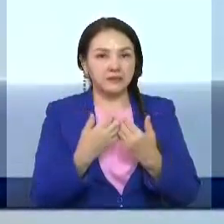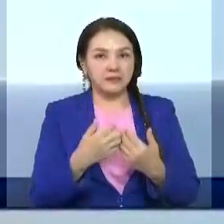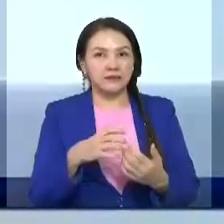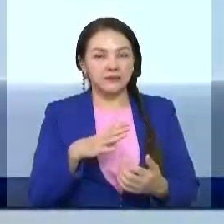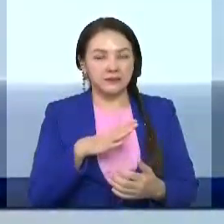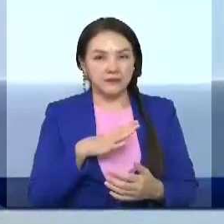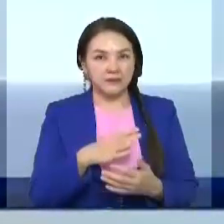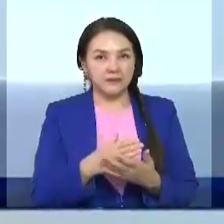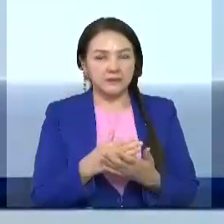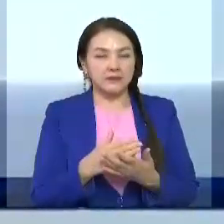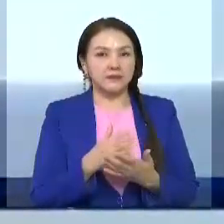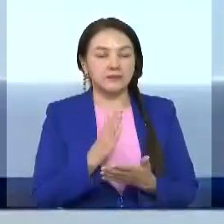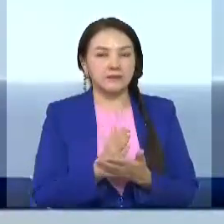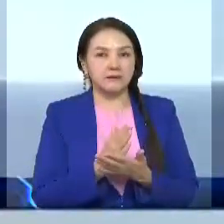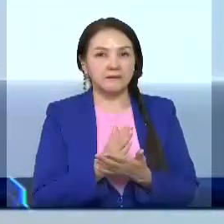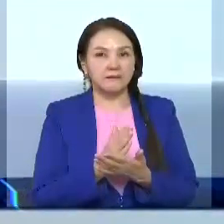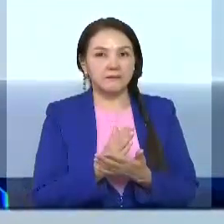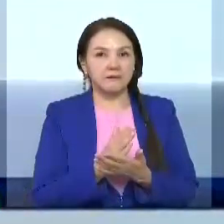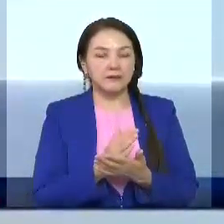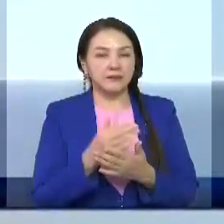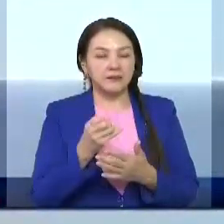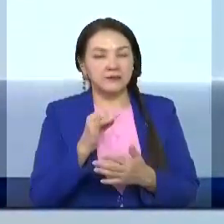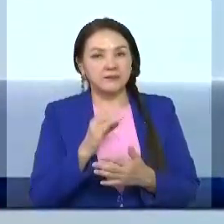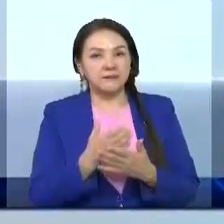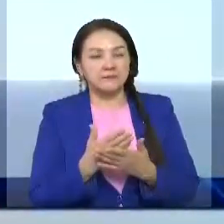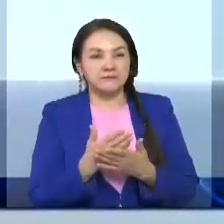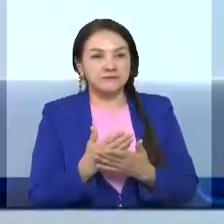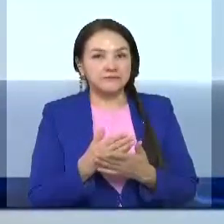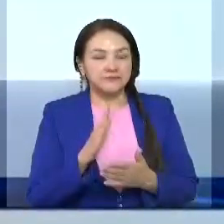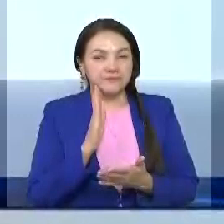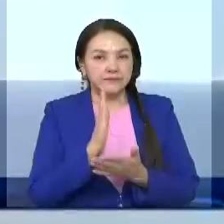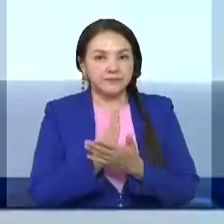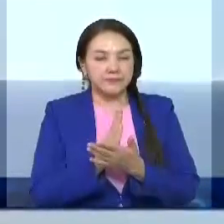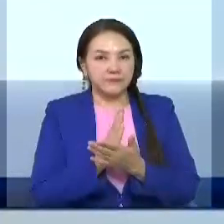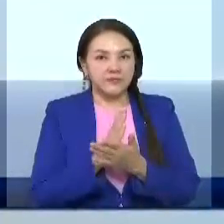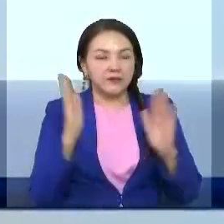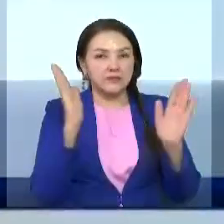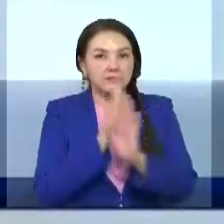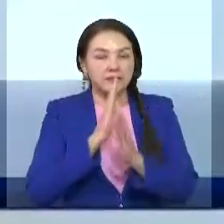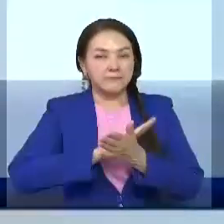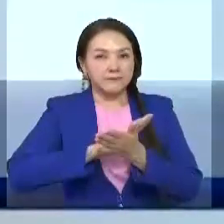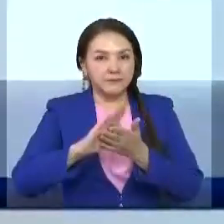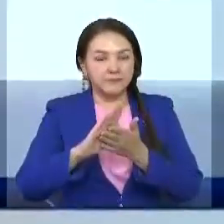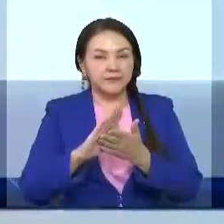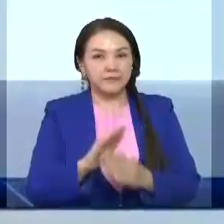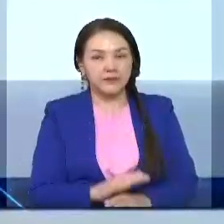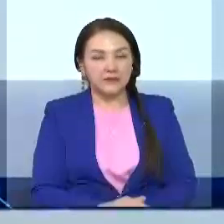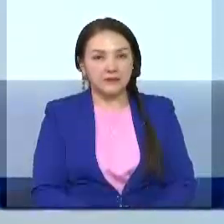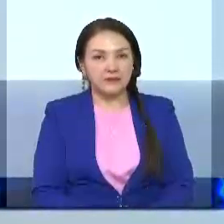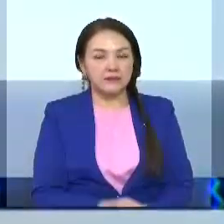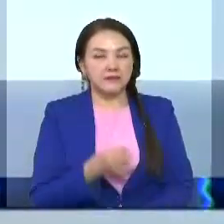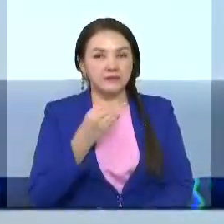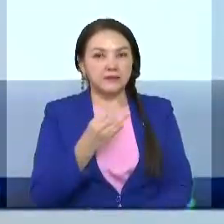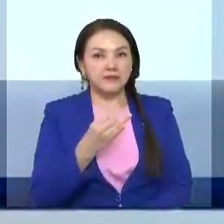является имеет го то что является экологически чистым